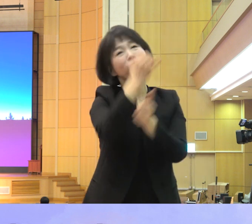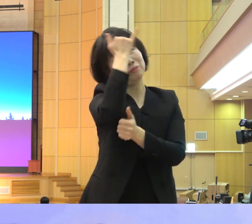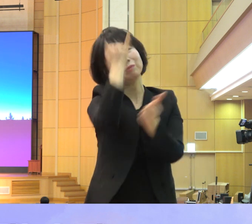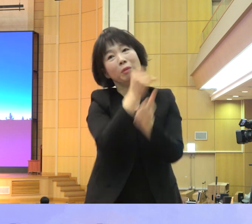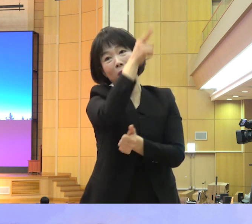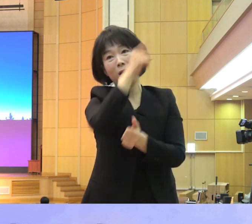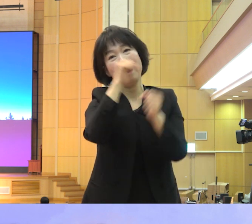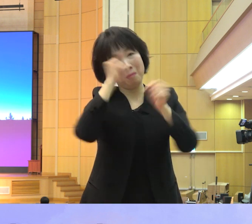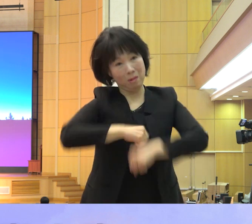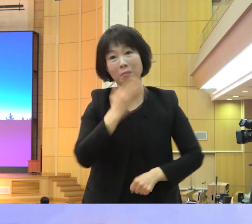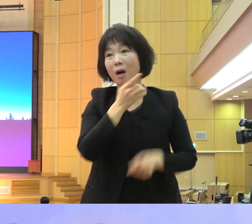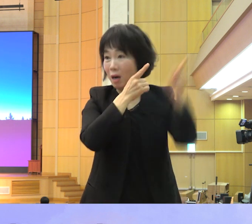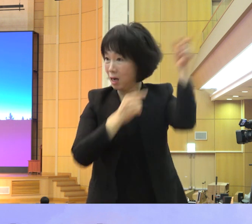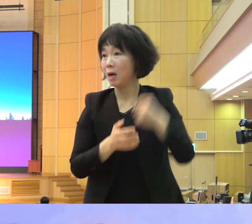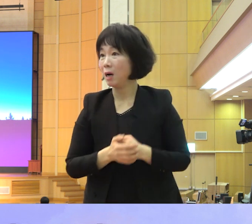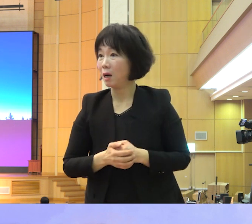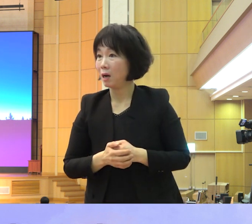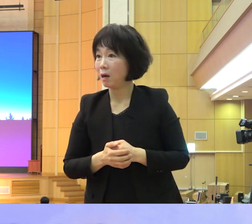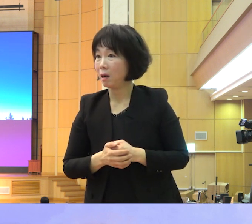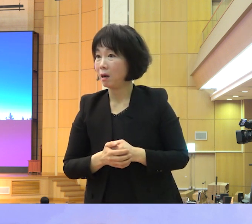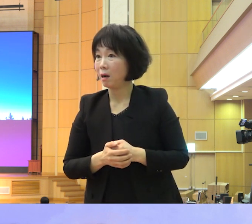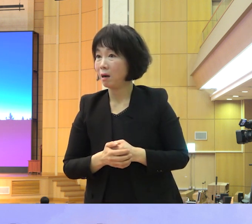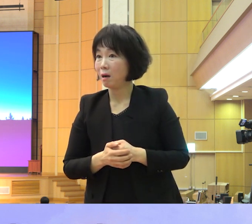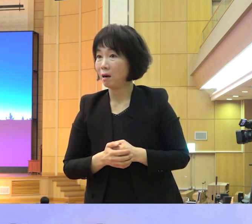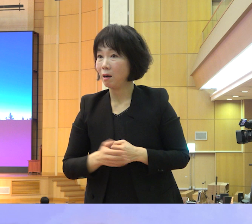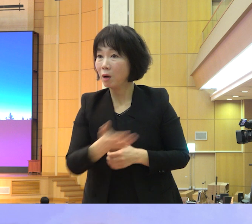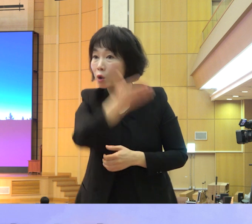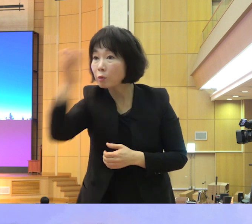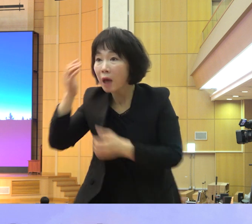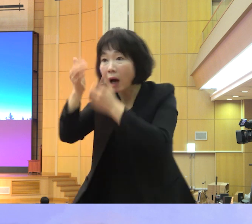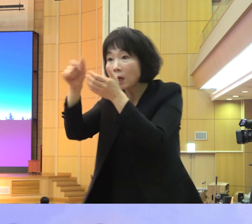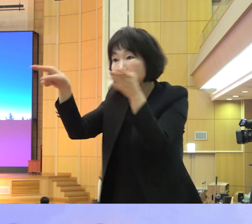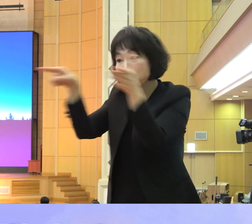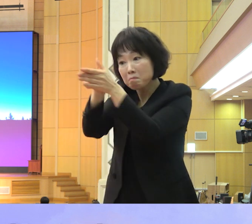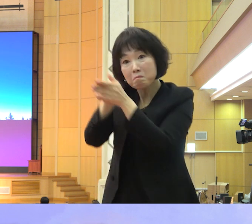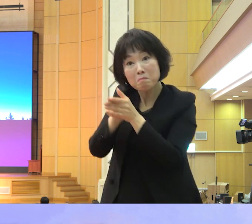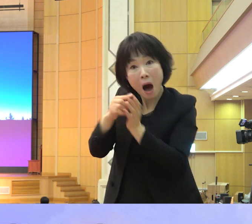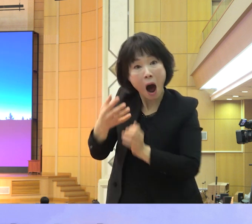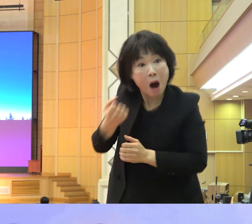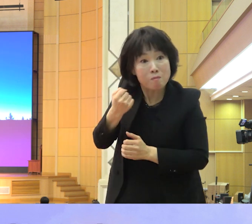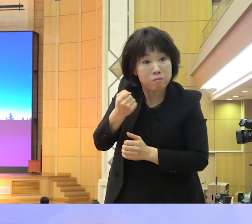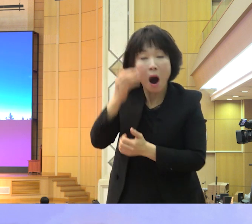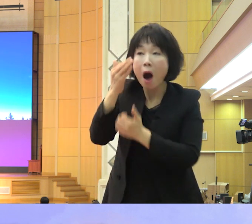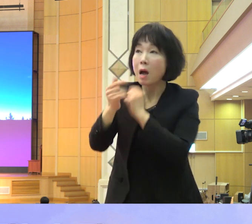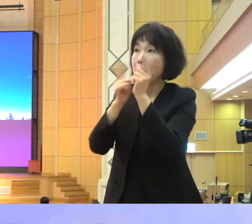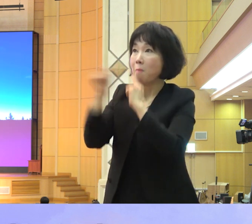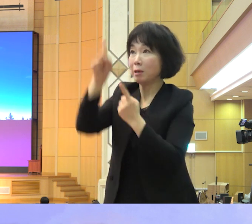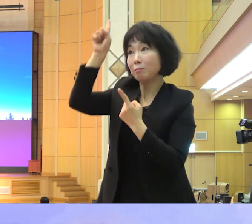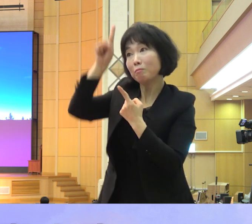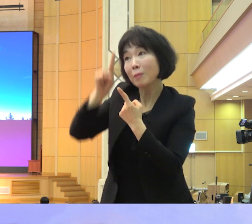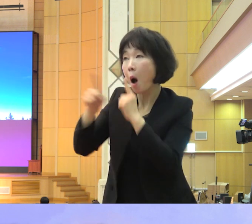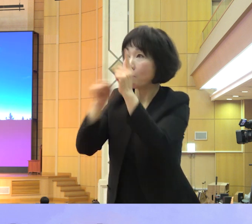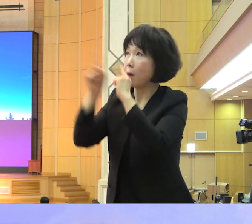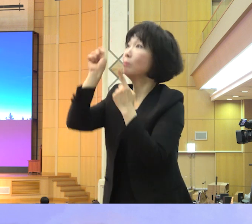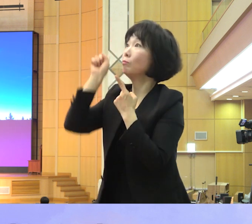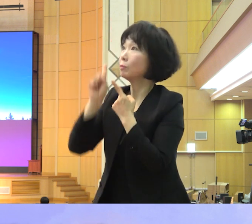때문에 멸망한 것입니다. 여러분 하나님을 믿는다고 하고 하나님 말씀대로 믿지